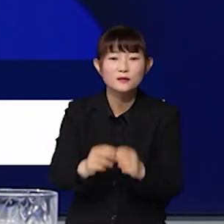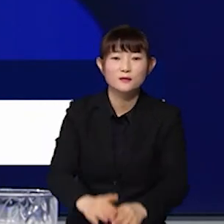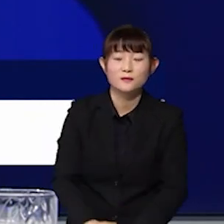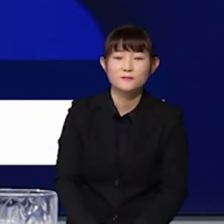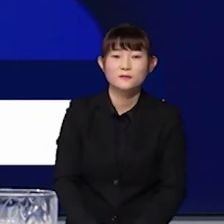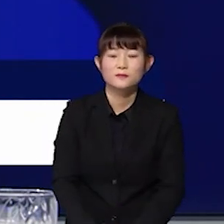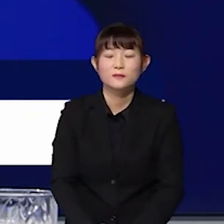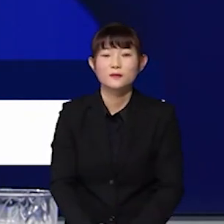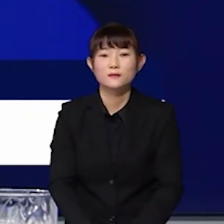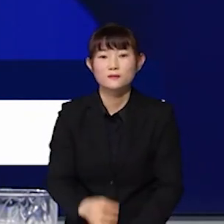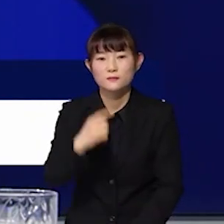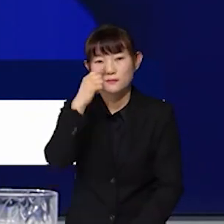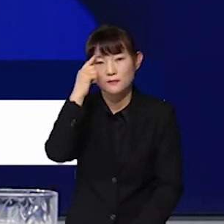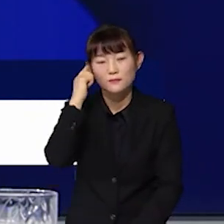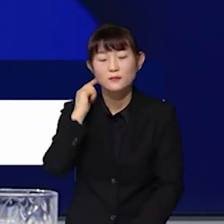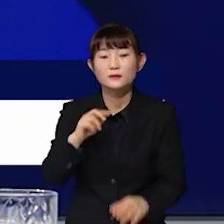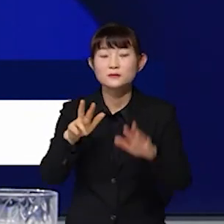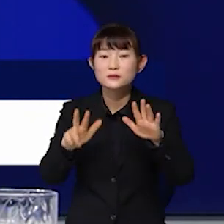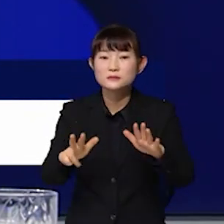중심축을